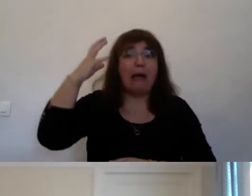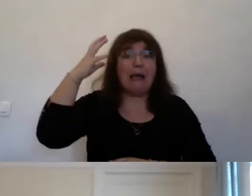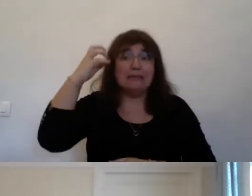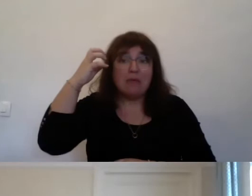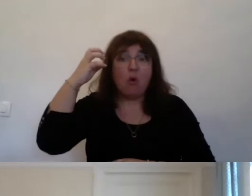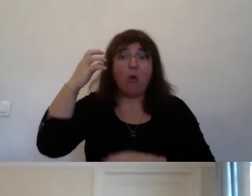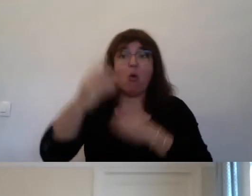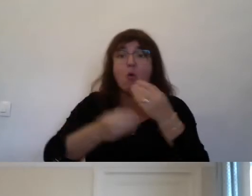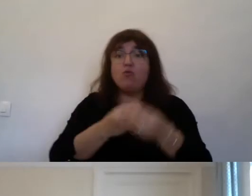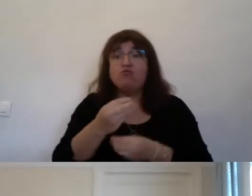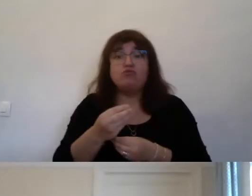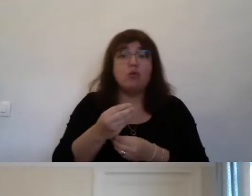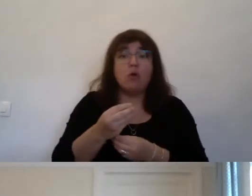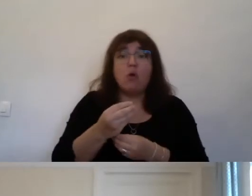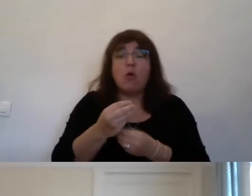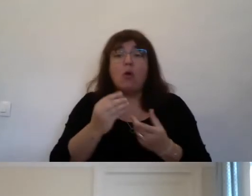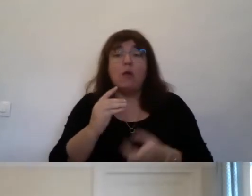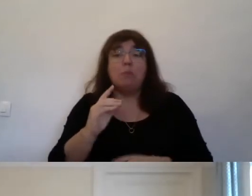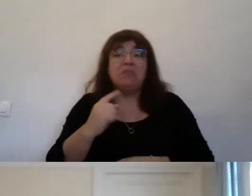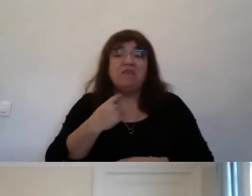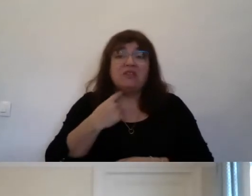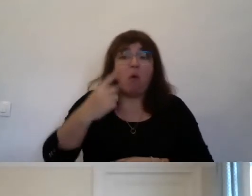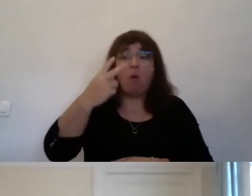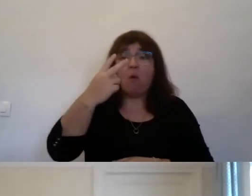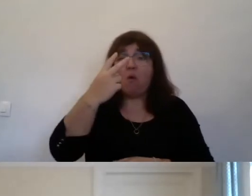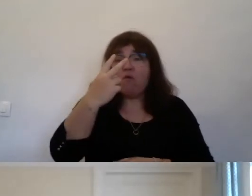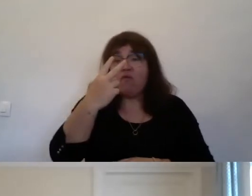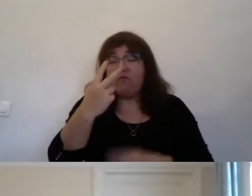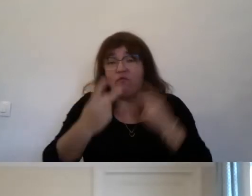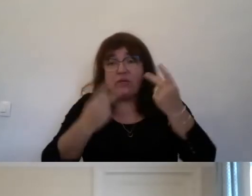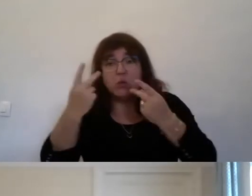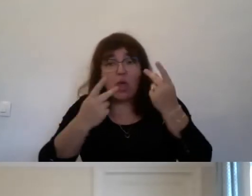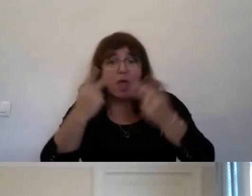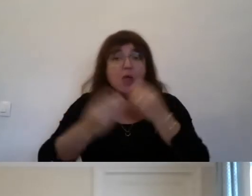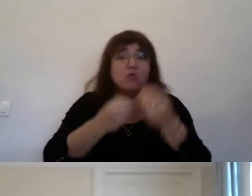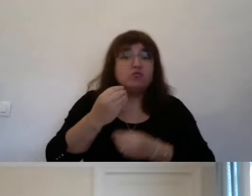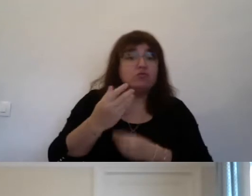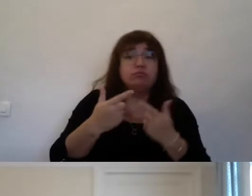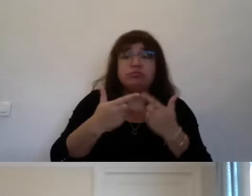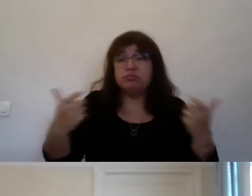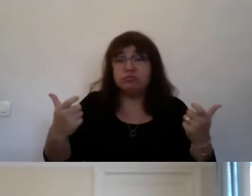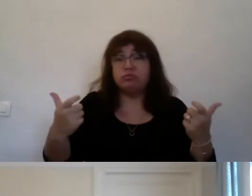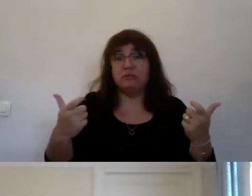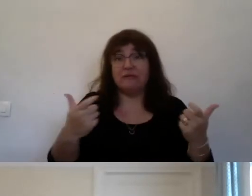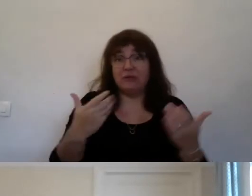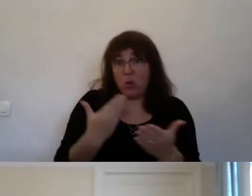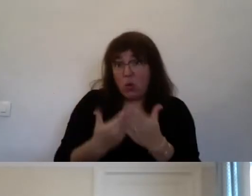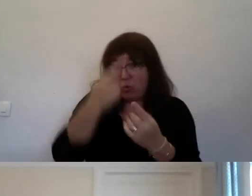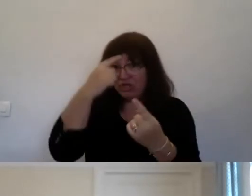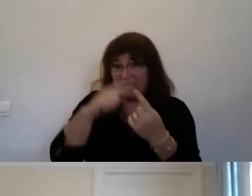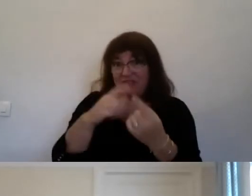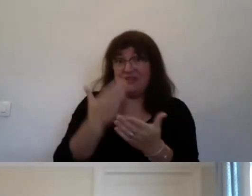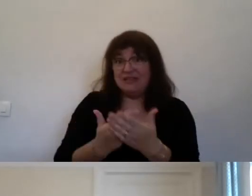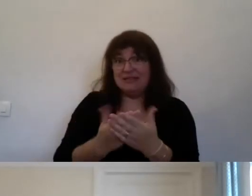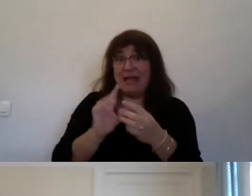Alzheimer, etc. Donc c'était vraiment le maintien du lien. Et l'objectif a été vraiment celui-ci à l'origine. Et on a mis